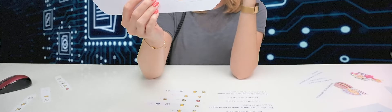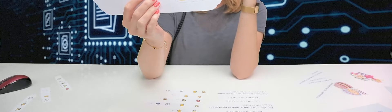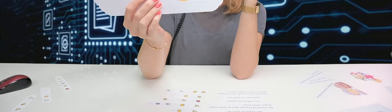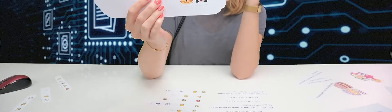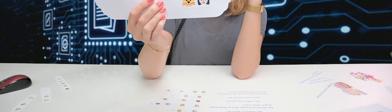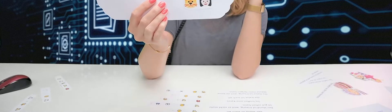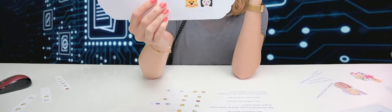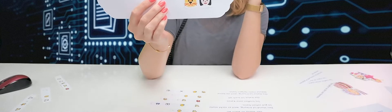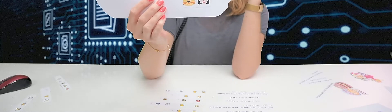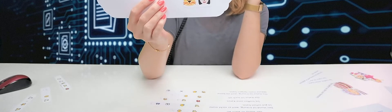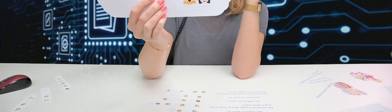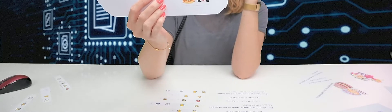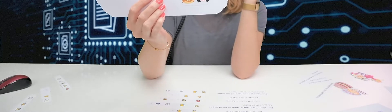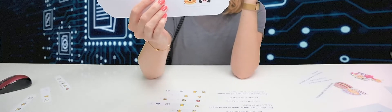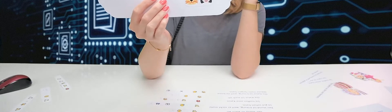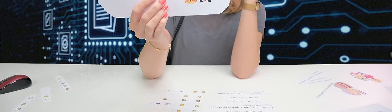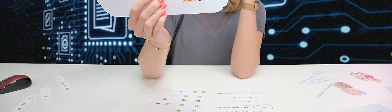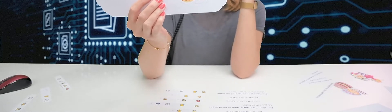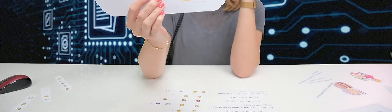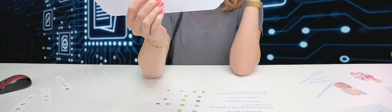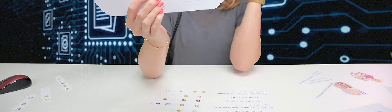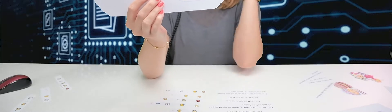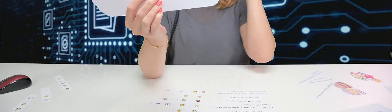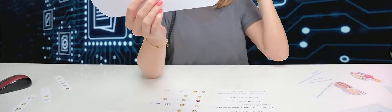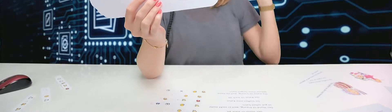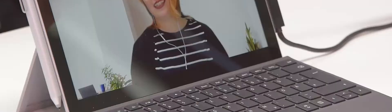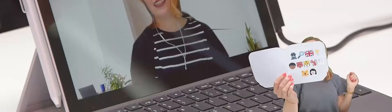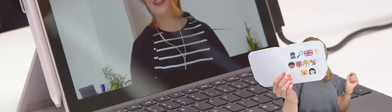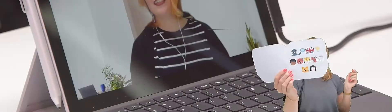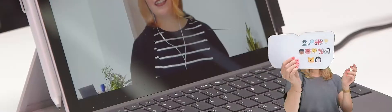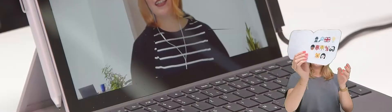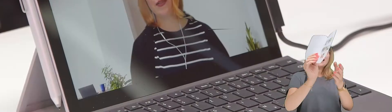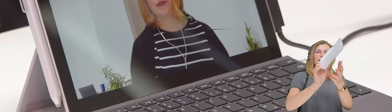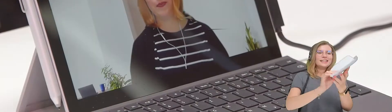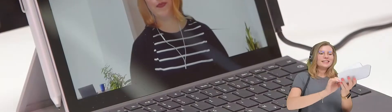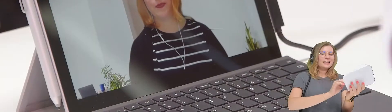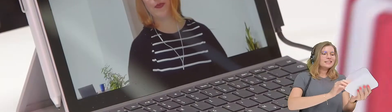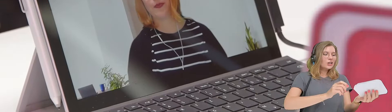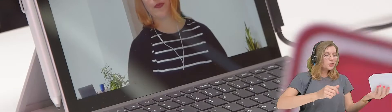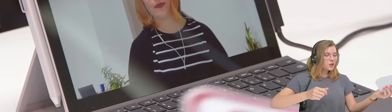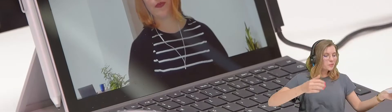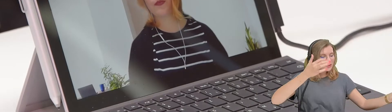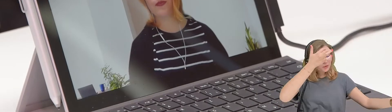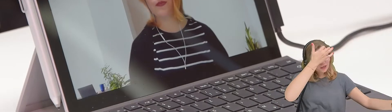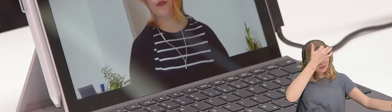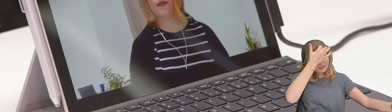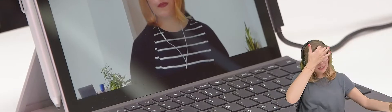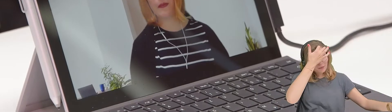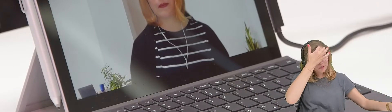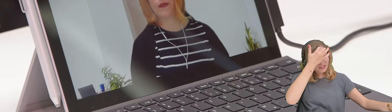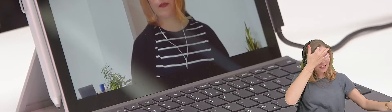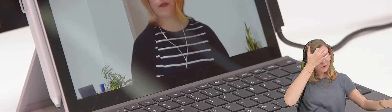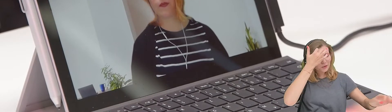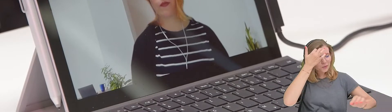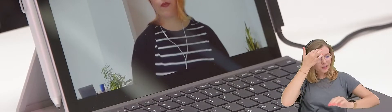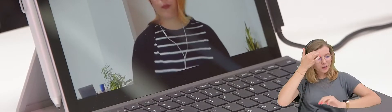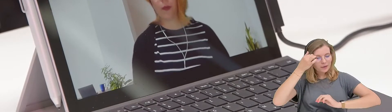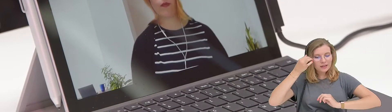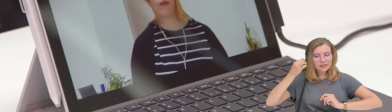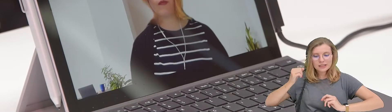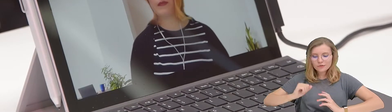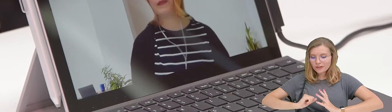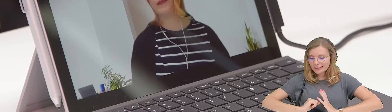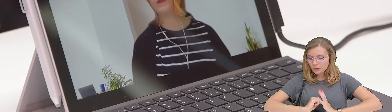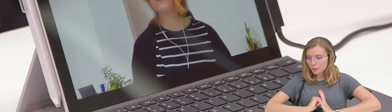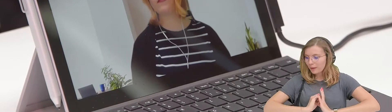Sie die ja vielleicht in die Kommentare schreiben. Dann können wir Ihnen sagen, ob es richtig oder falsch ist. Genau. Das ist auch eine tolle Methode und auch das kann man mit Kindern und Jugendlichen